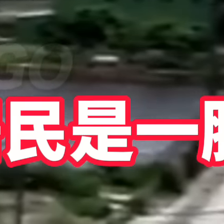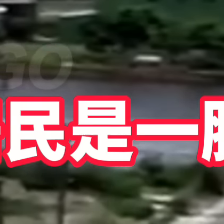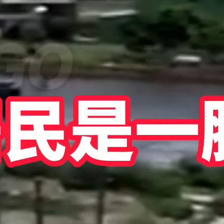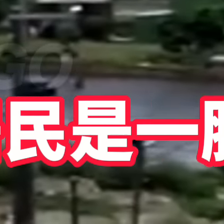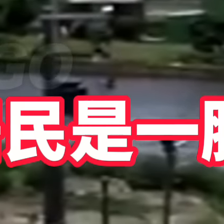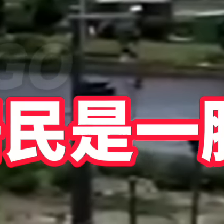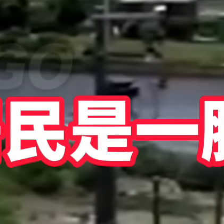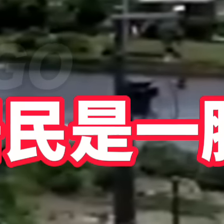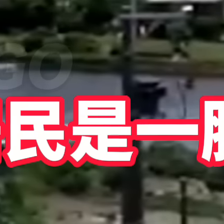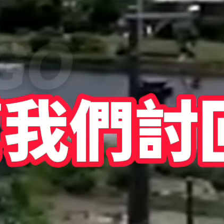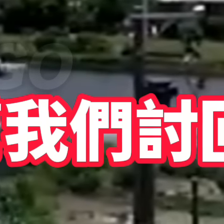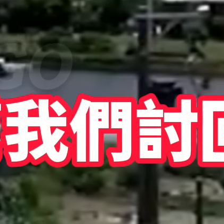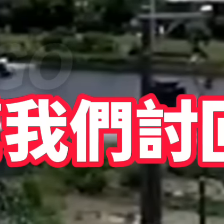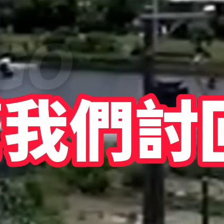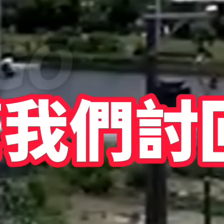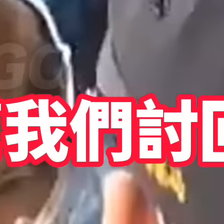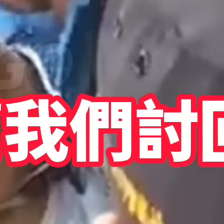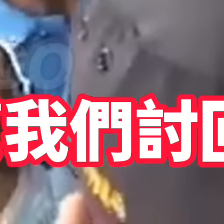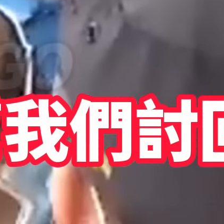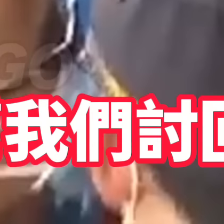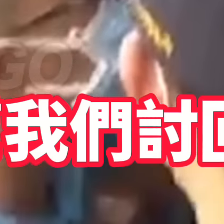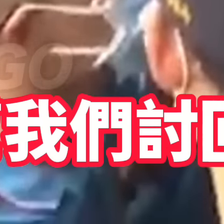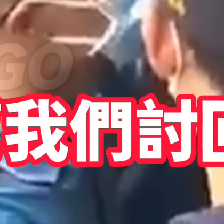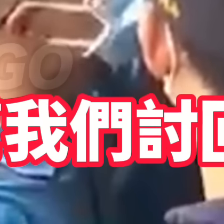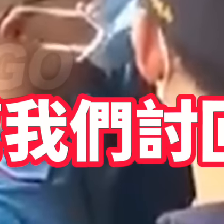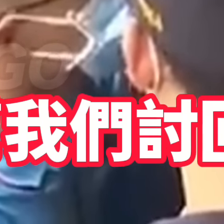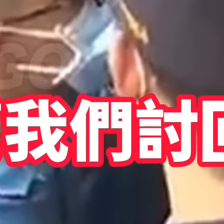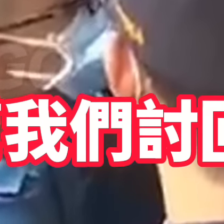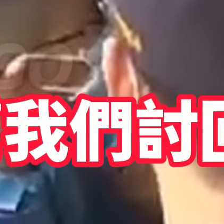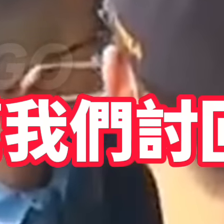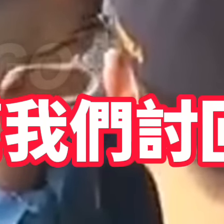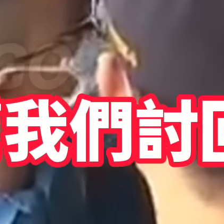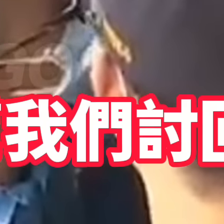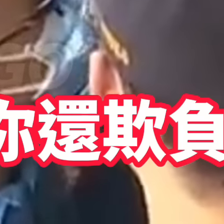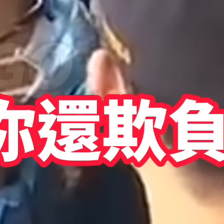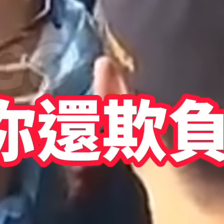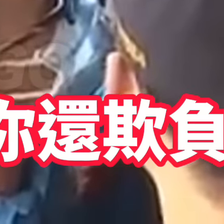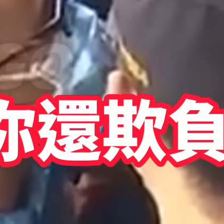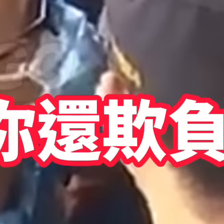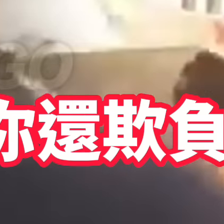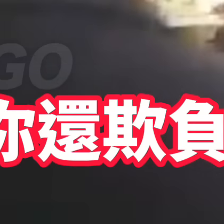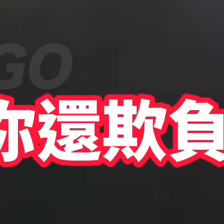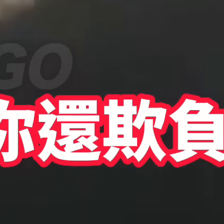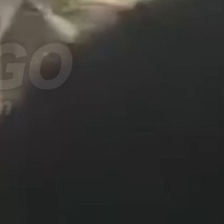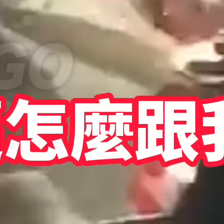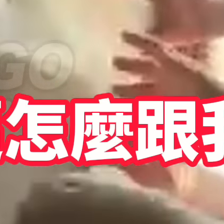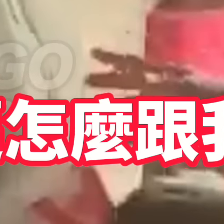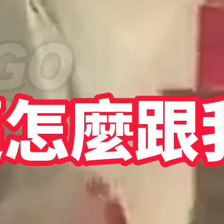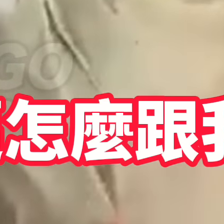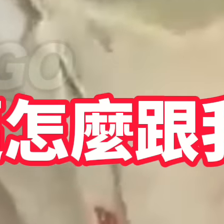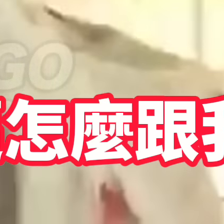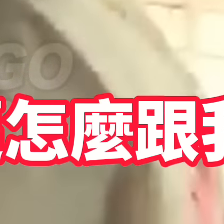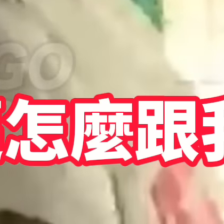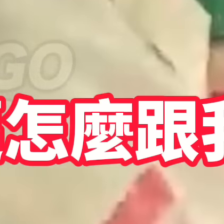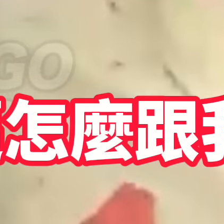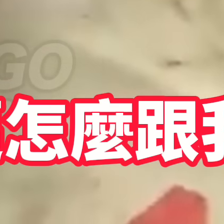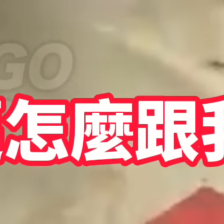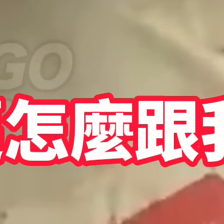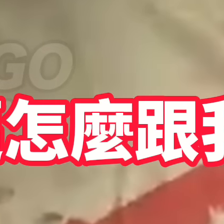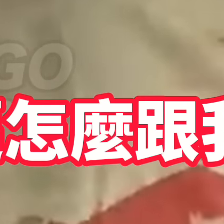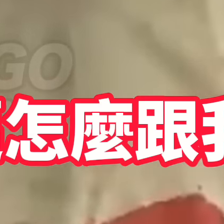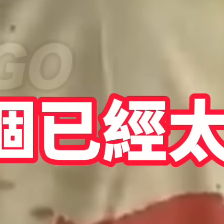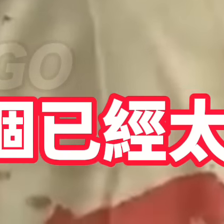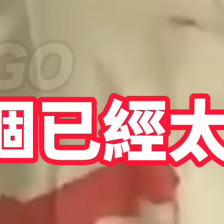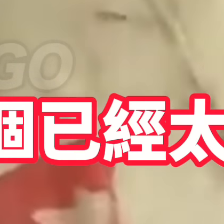今仔居民是过万贵，希望你帮阮讨个公道，啊，结果你阁欺负阮。伊嘛安怎甲我